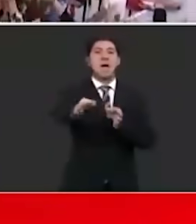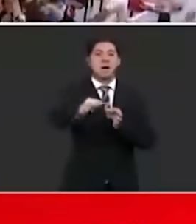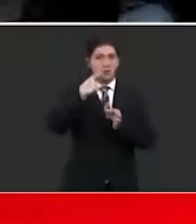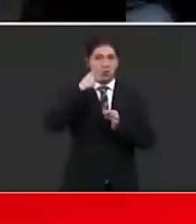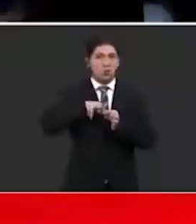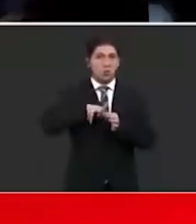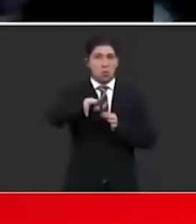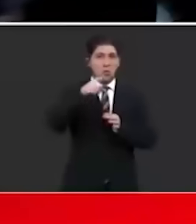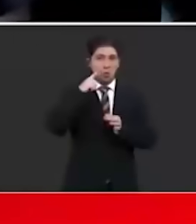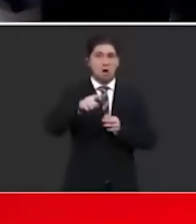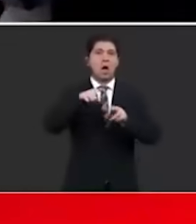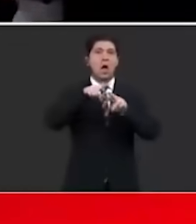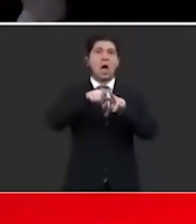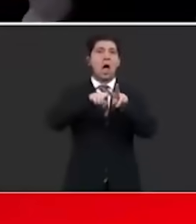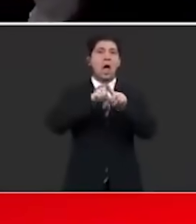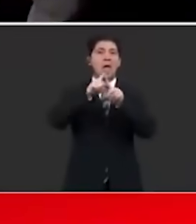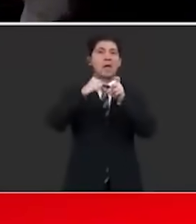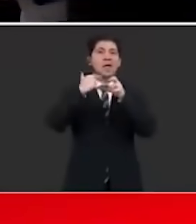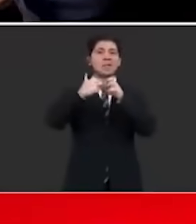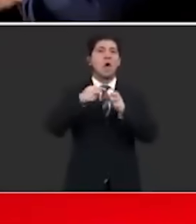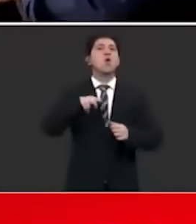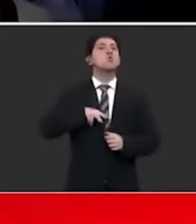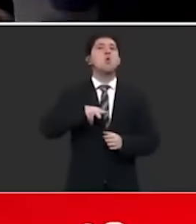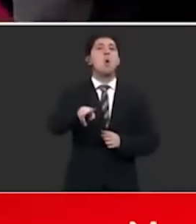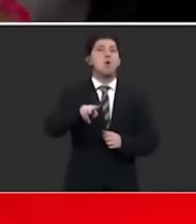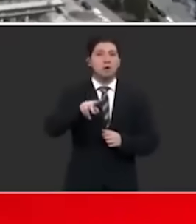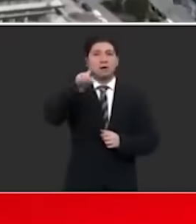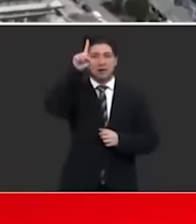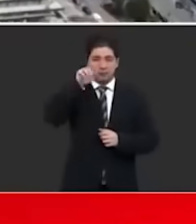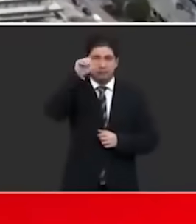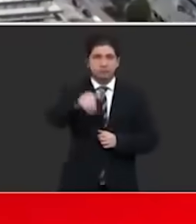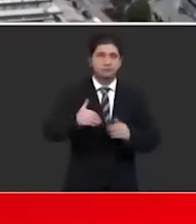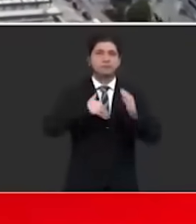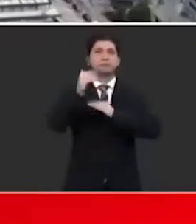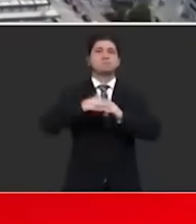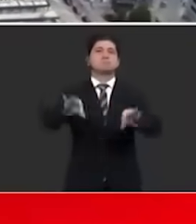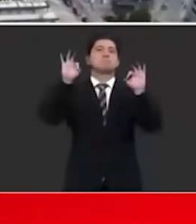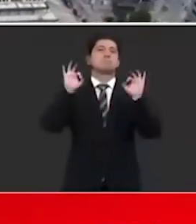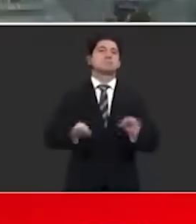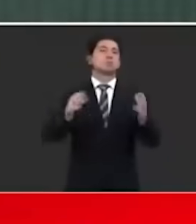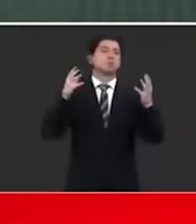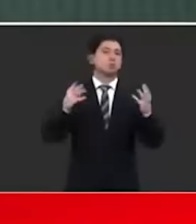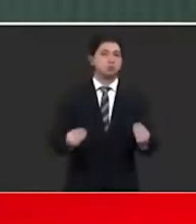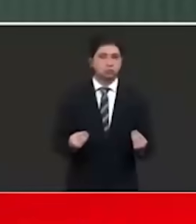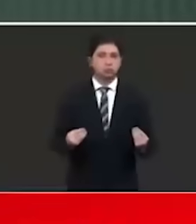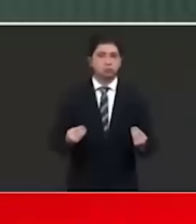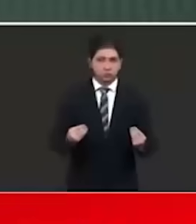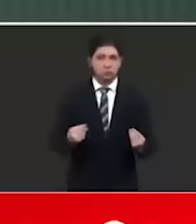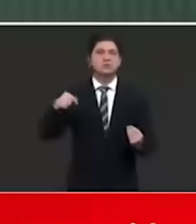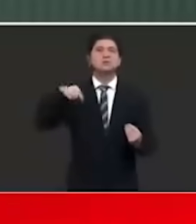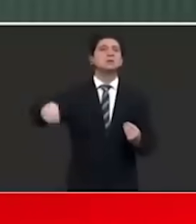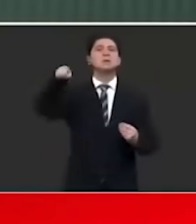uzunluğundaki Ayder yolunun temelini de bu vesileyle attık. Gerek hizmete